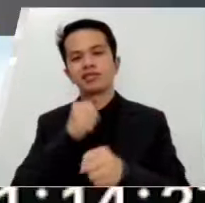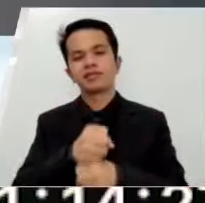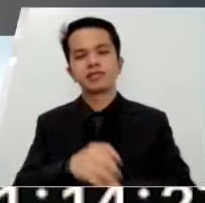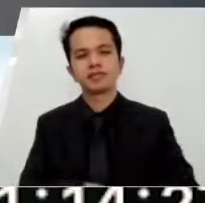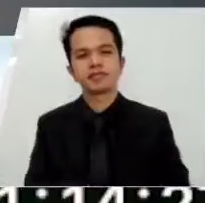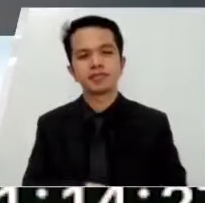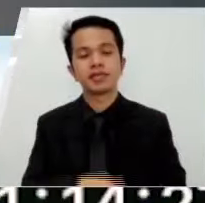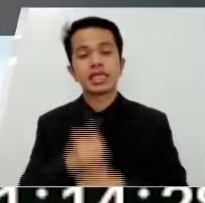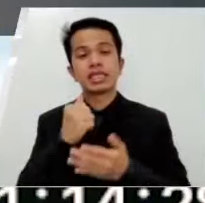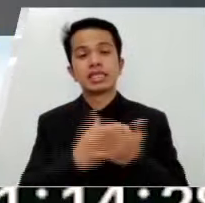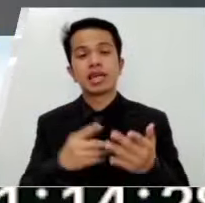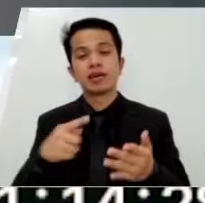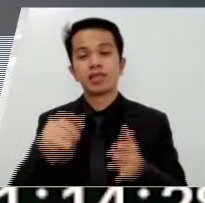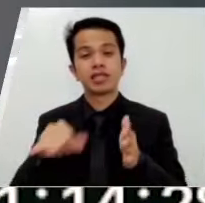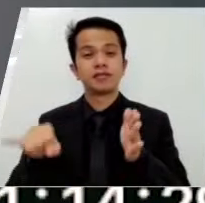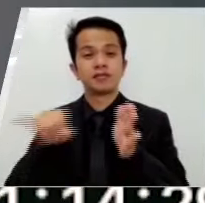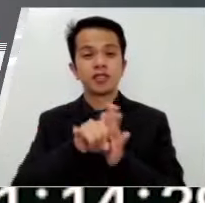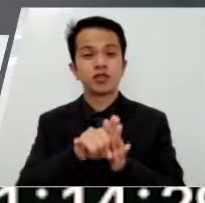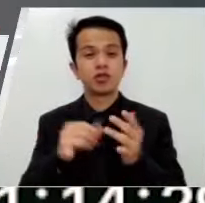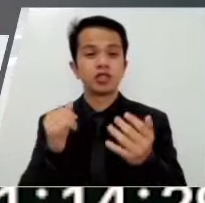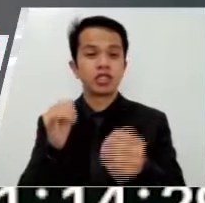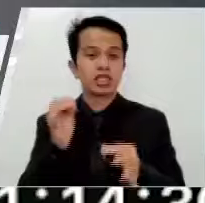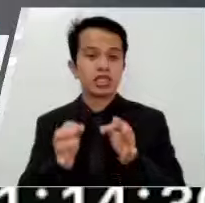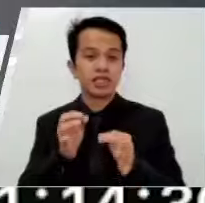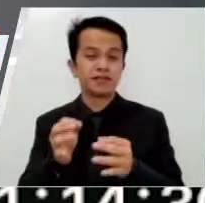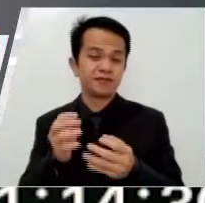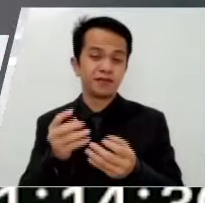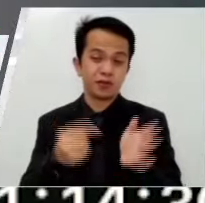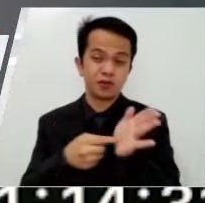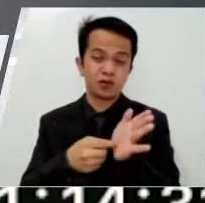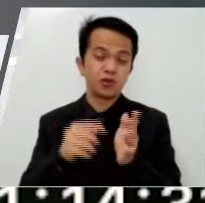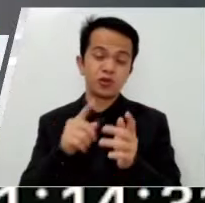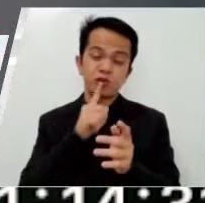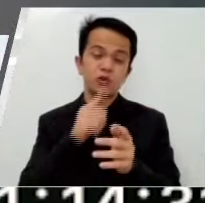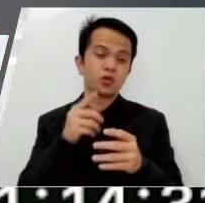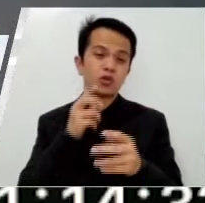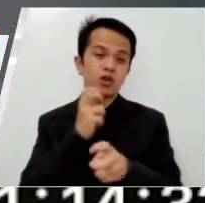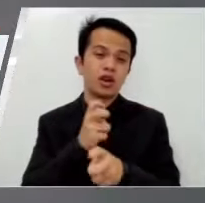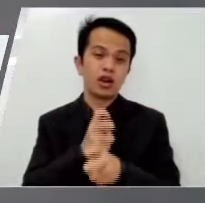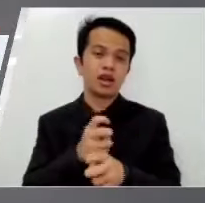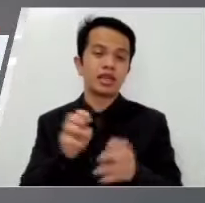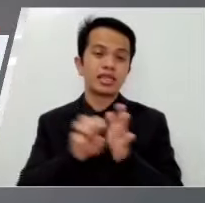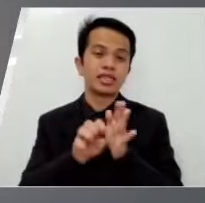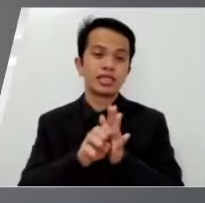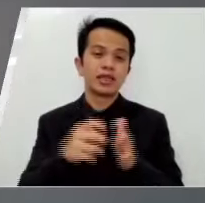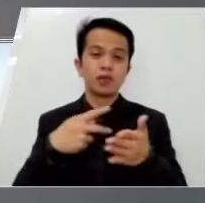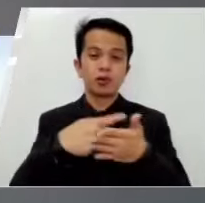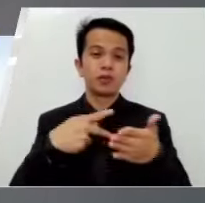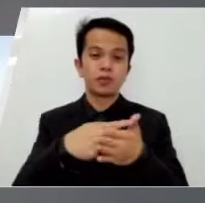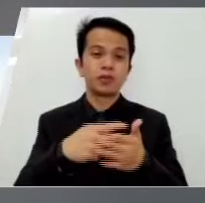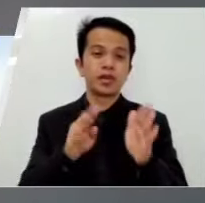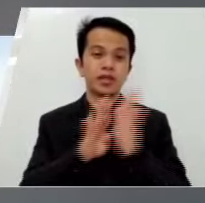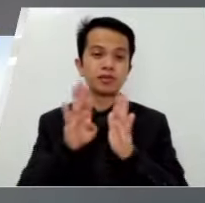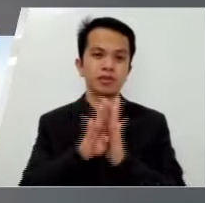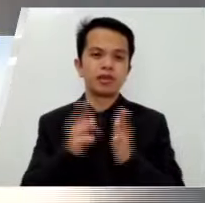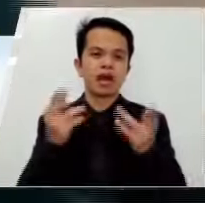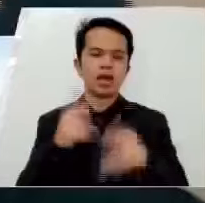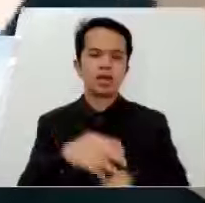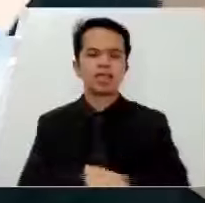investors, if they see how hard it is, sa feasibility pa lang or sa pre-development stage, na-turn off or nawawala